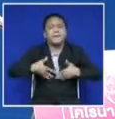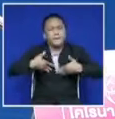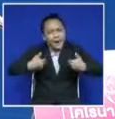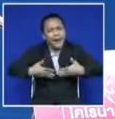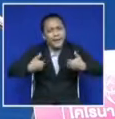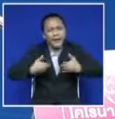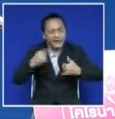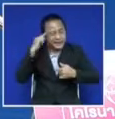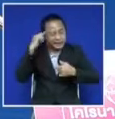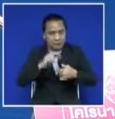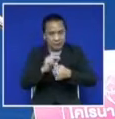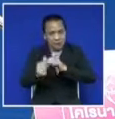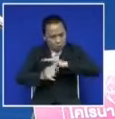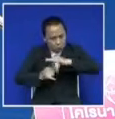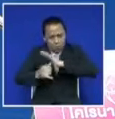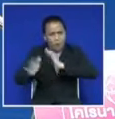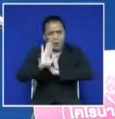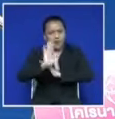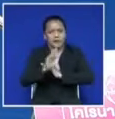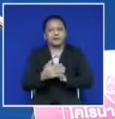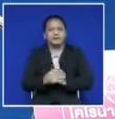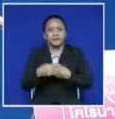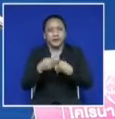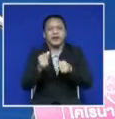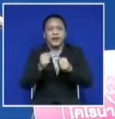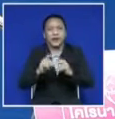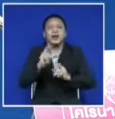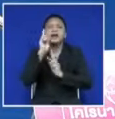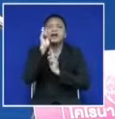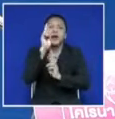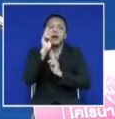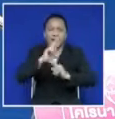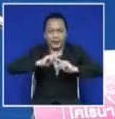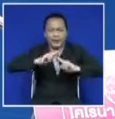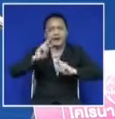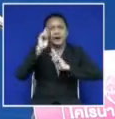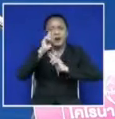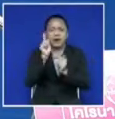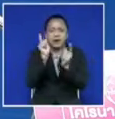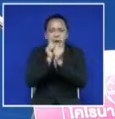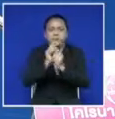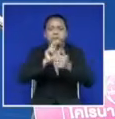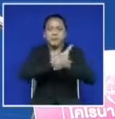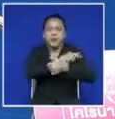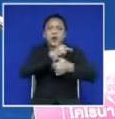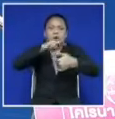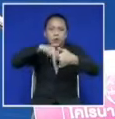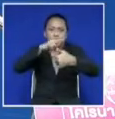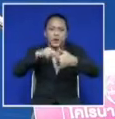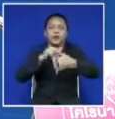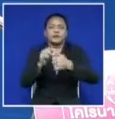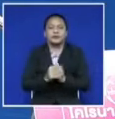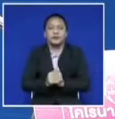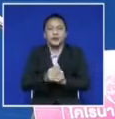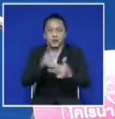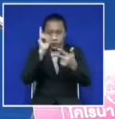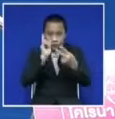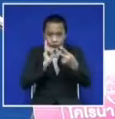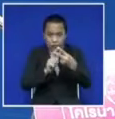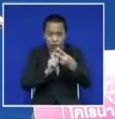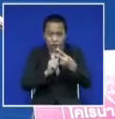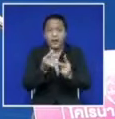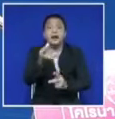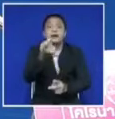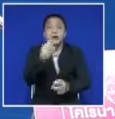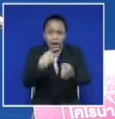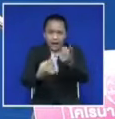าไม่ได้แปลว่าท่านต้องถูกกักตัวอัตโนมัติแต่ให้เกิดความระมัดระวังและไปพบเจ้าหน้าที่เพื่อประเมินความเสี่ยงครับประการที่2มีท่านส